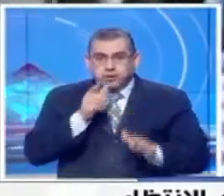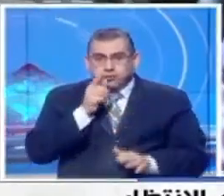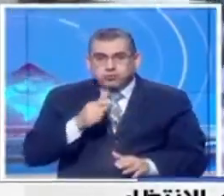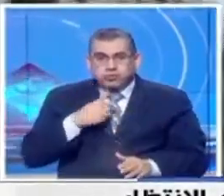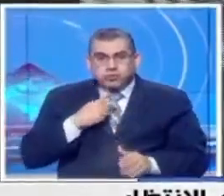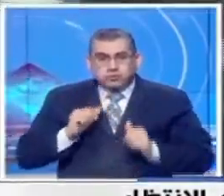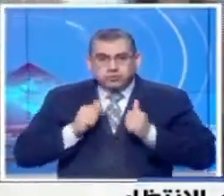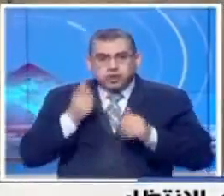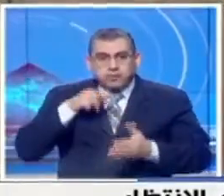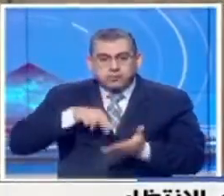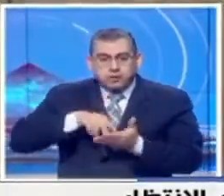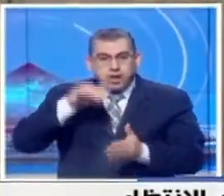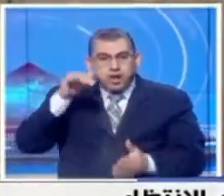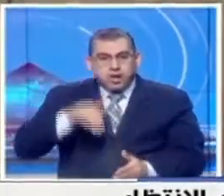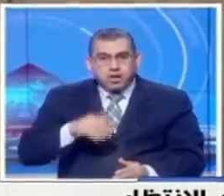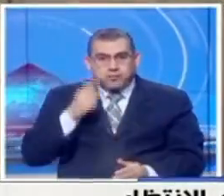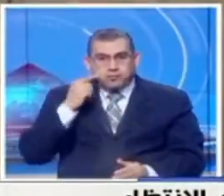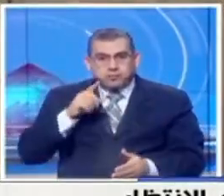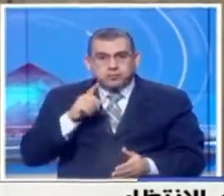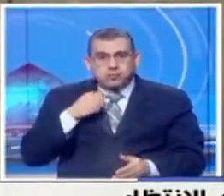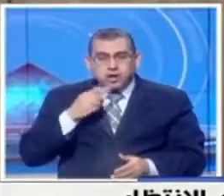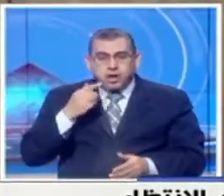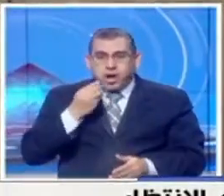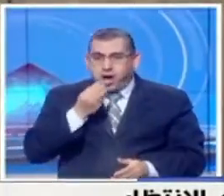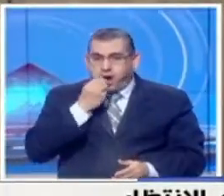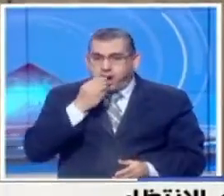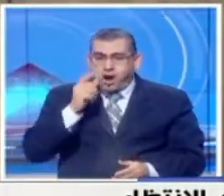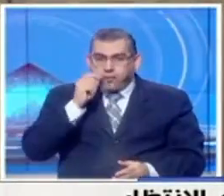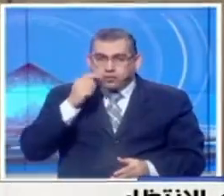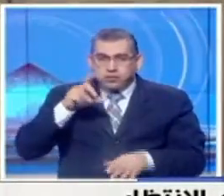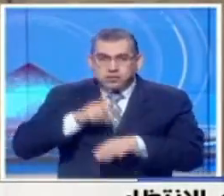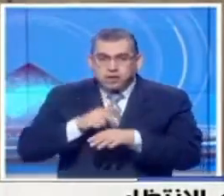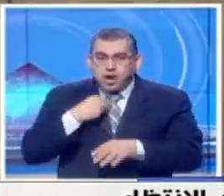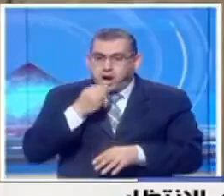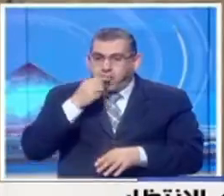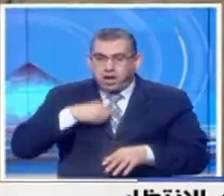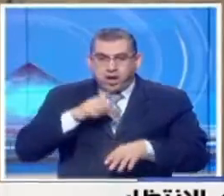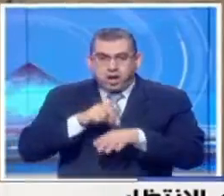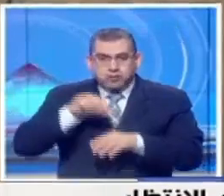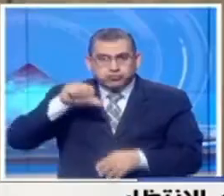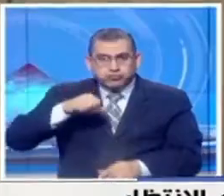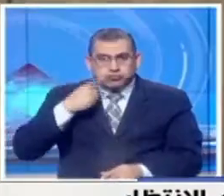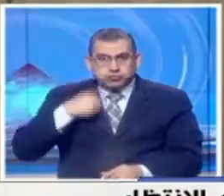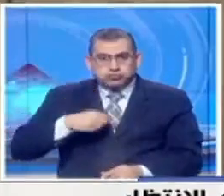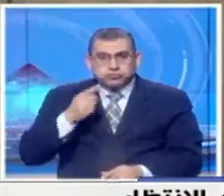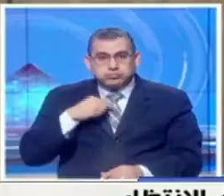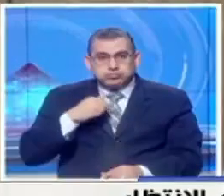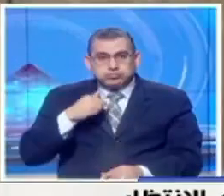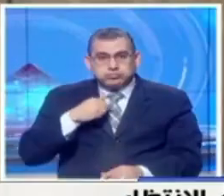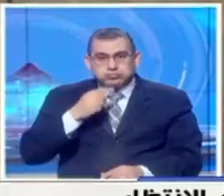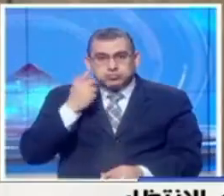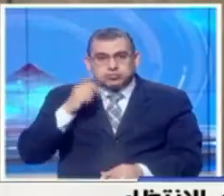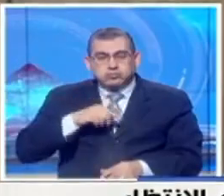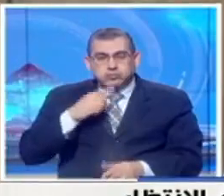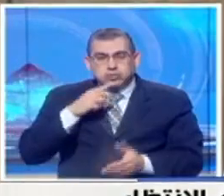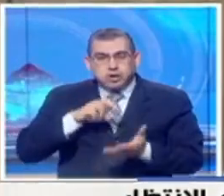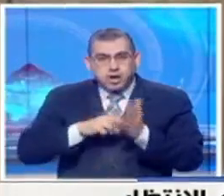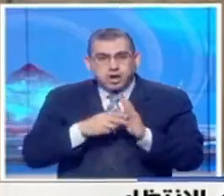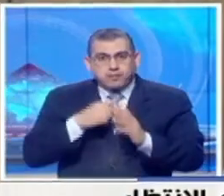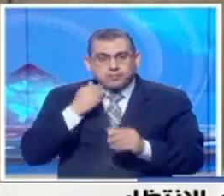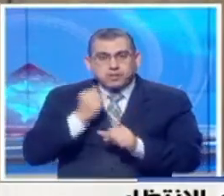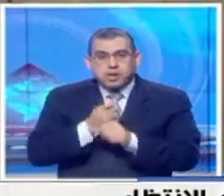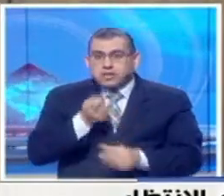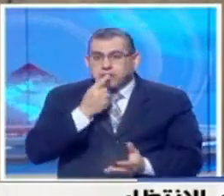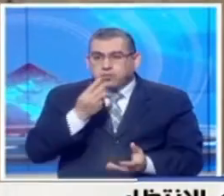بقدر اتحرك خالص تماما، وكانت موضوع الاكل معايا ما كنتش بعرف اكل كويس، وكانت عينيا ما كنتش بقدر اشوف بيها، وبعد ما